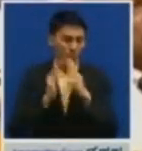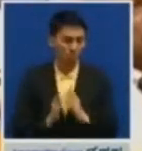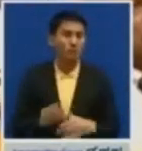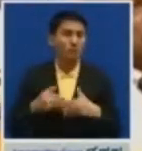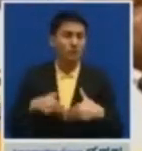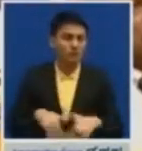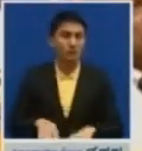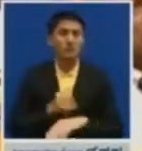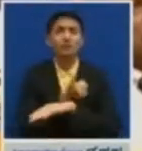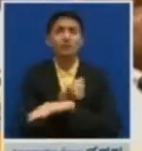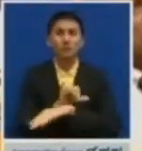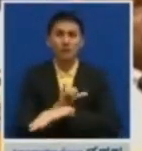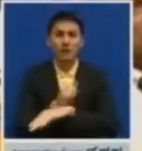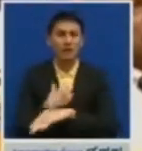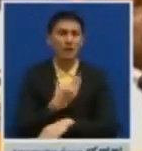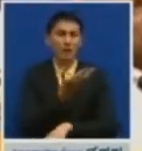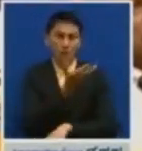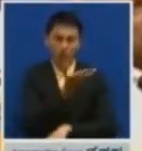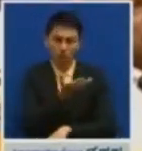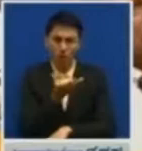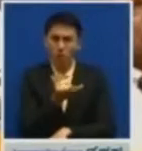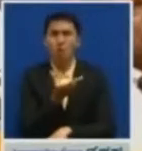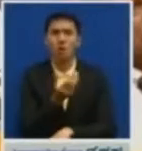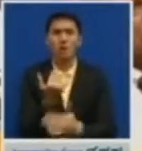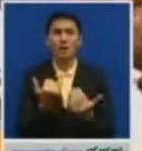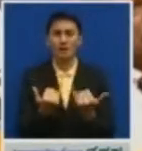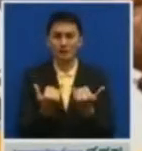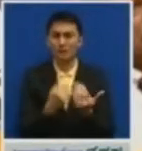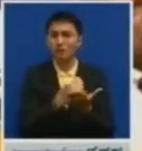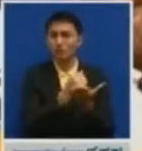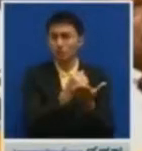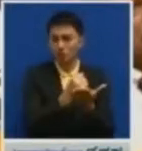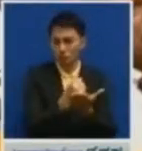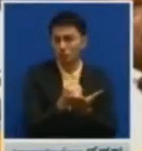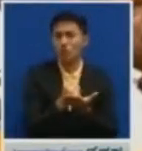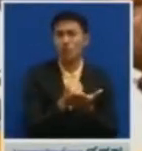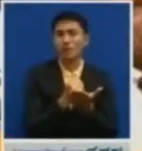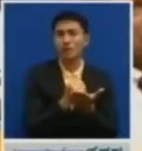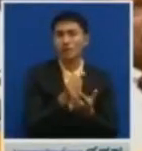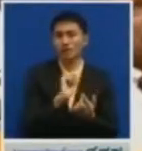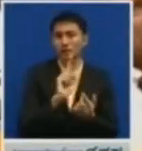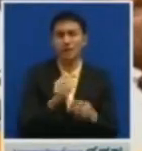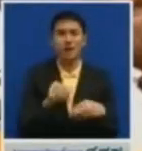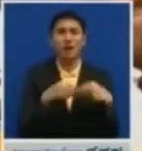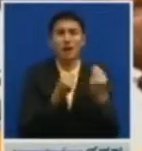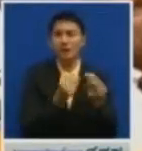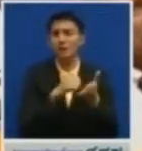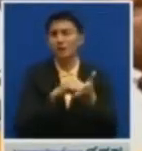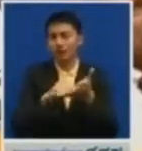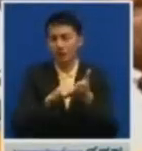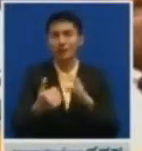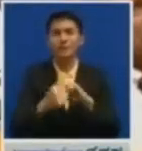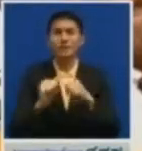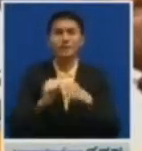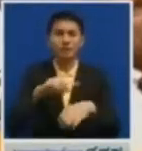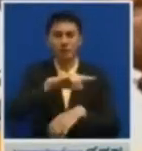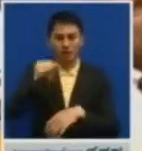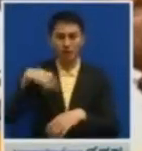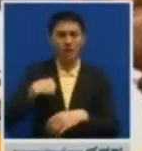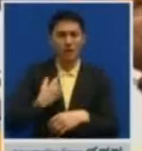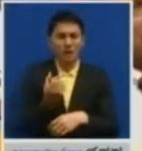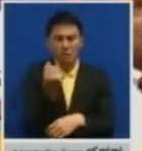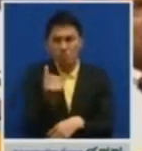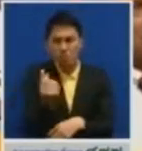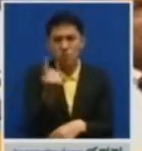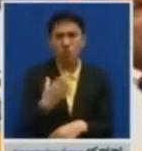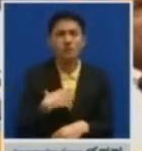เนี่ยขออนุญาตผ่านช่องทางสภาที่มีความเป็นธรรมต่อประชาชนขอให้ประธานเร่งรัดหน่วยง